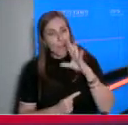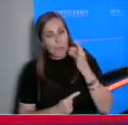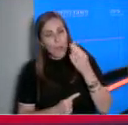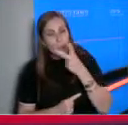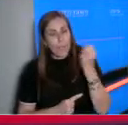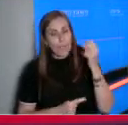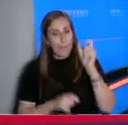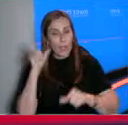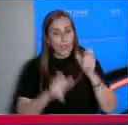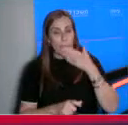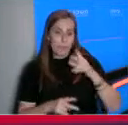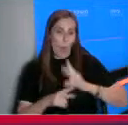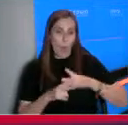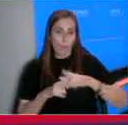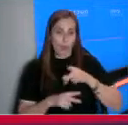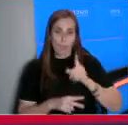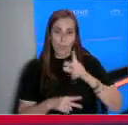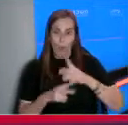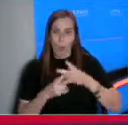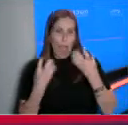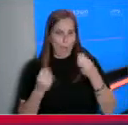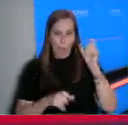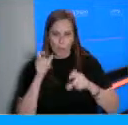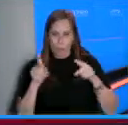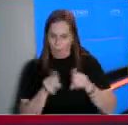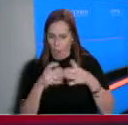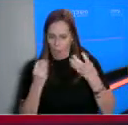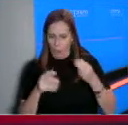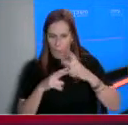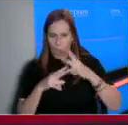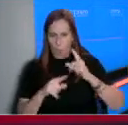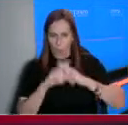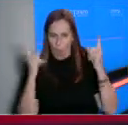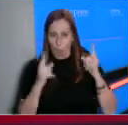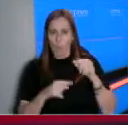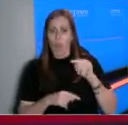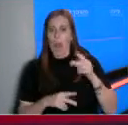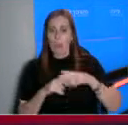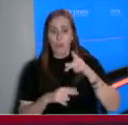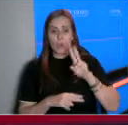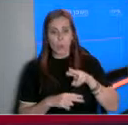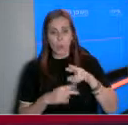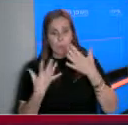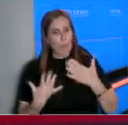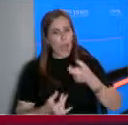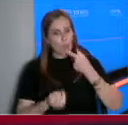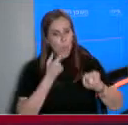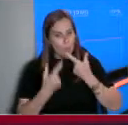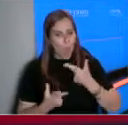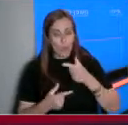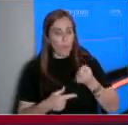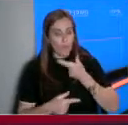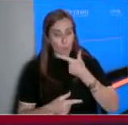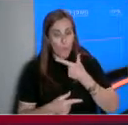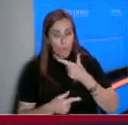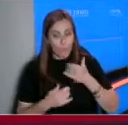150 ל-200 איש בישראל חולים בה. זה לא מחלה המונית, כמו הרבה מחלות אחרות. למחלה הזאת יש מספר תרופות,